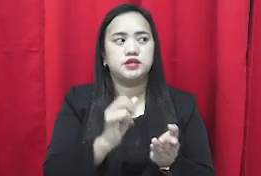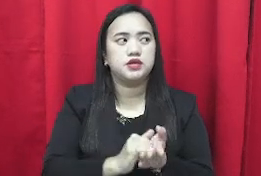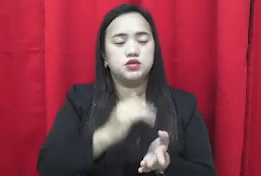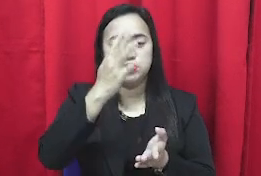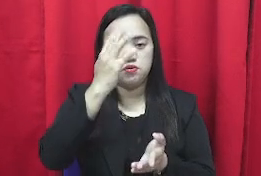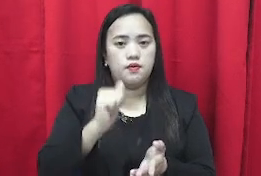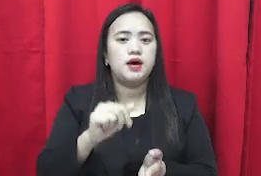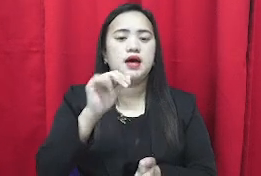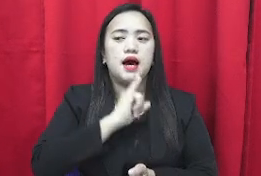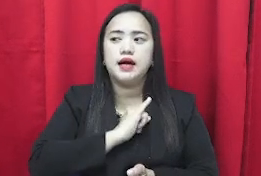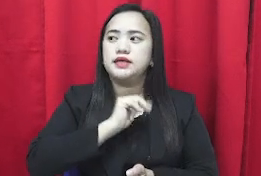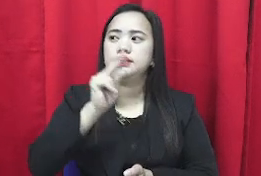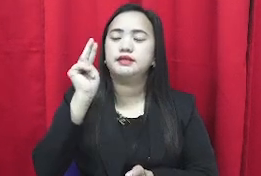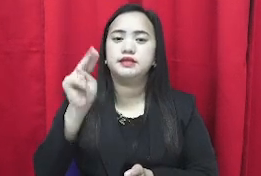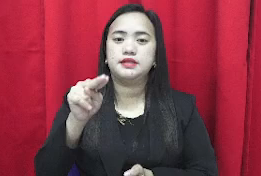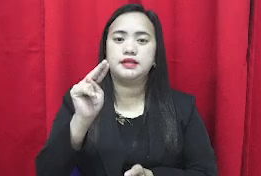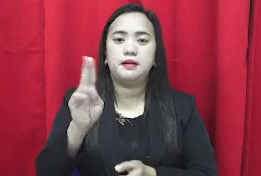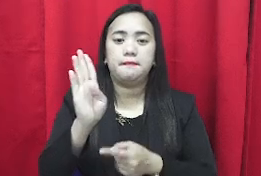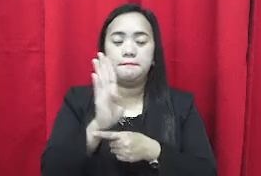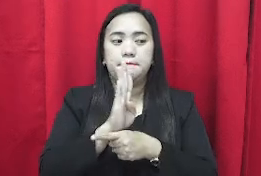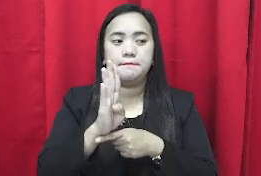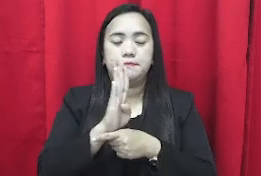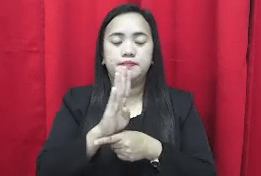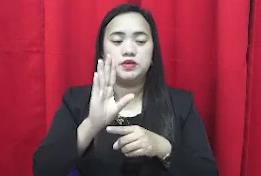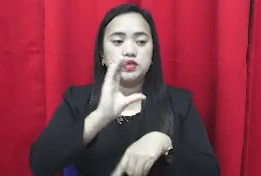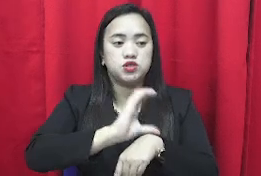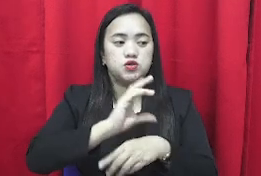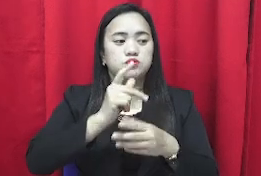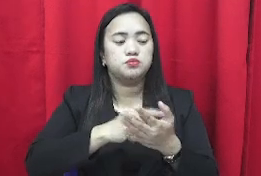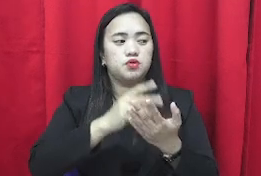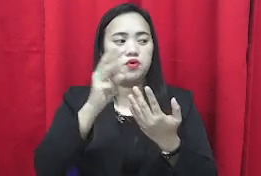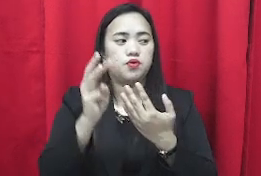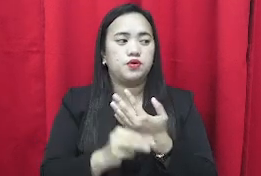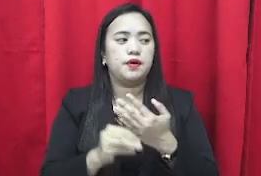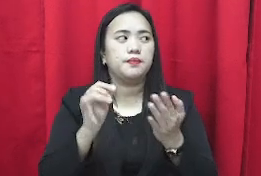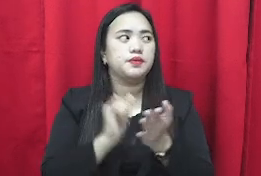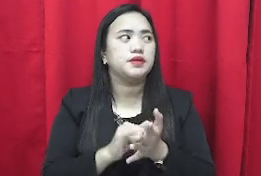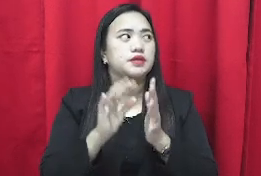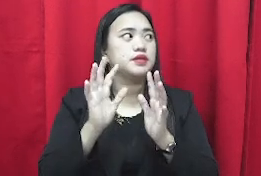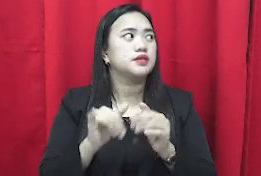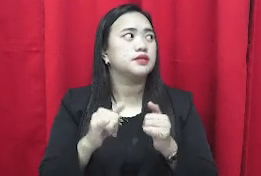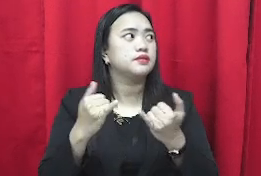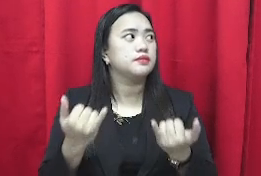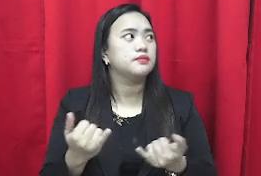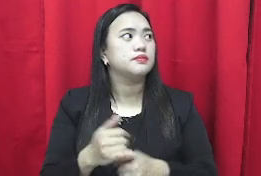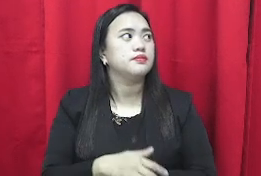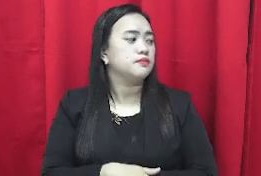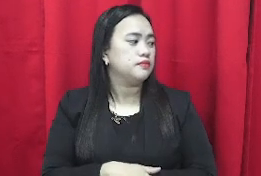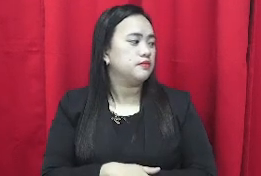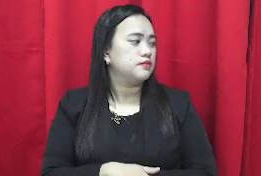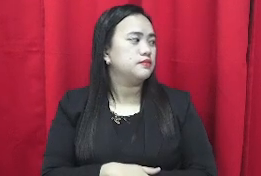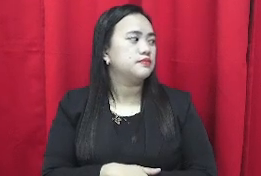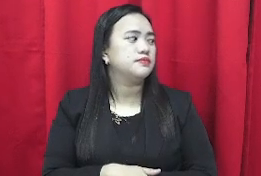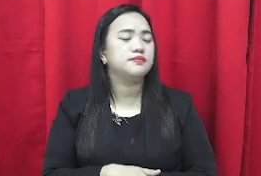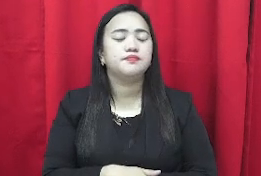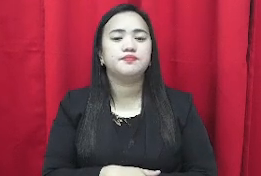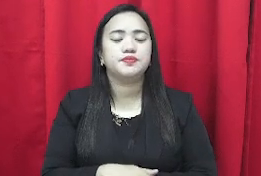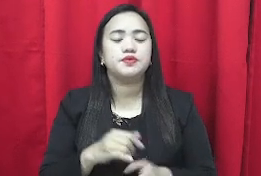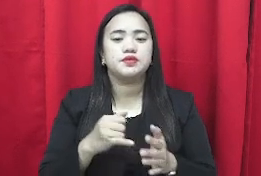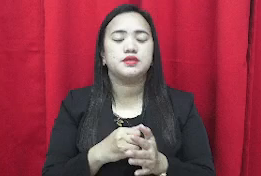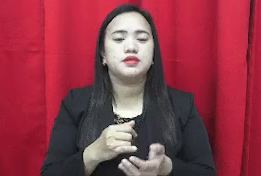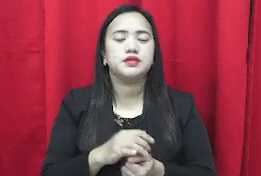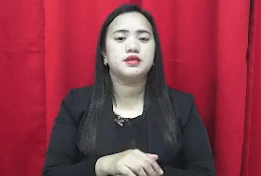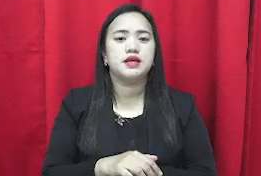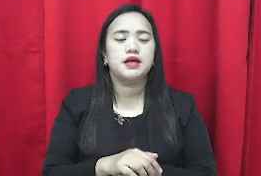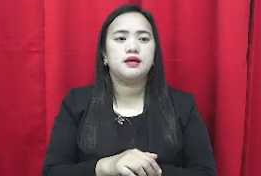institusyon o isang ganitong klaseng programa na alam k makakatulong para sa aking mga anak which is yun